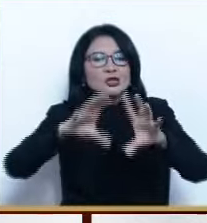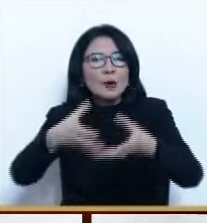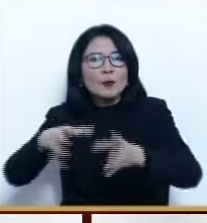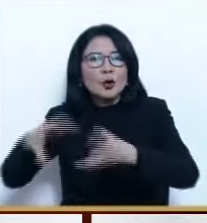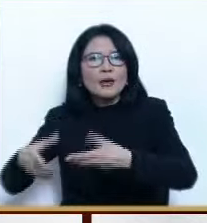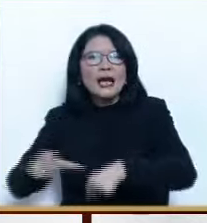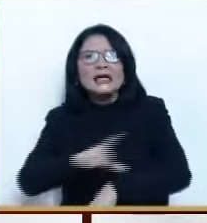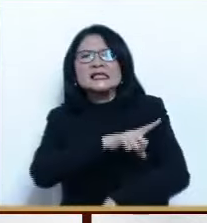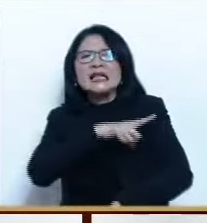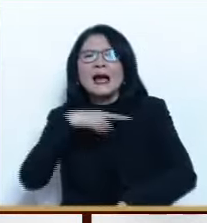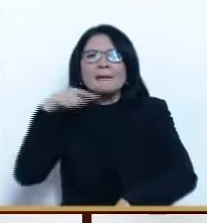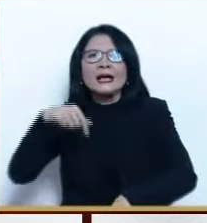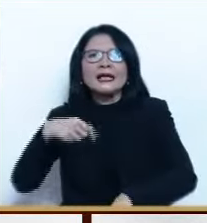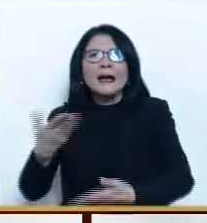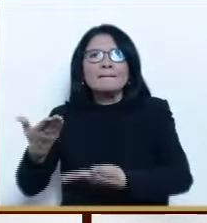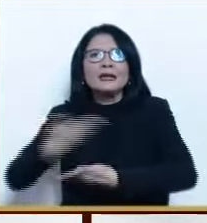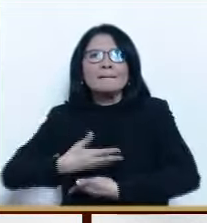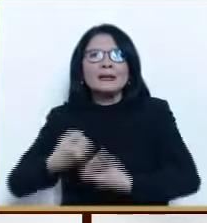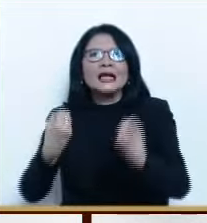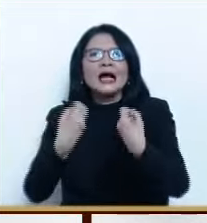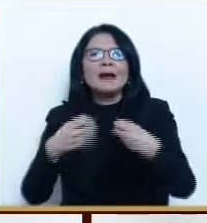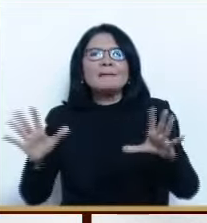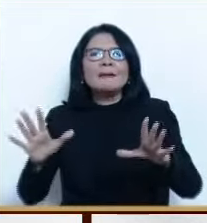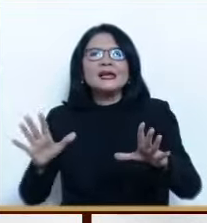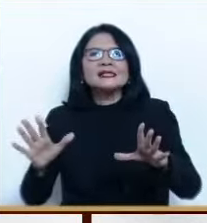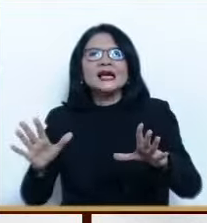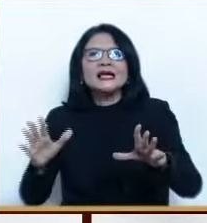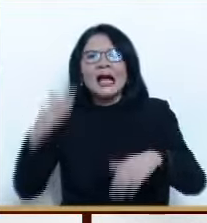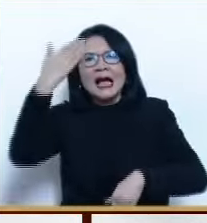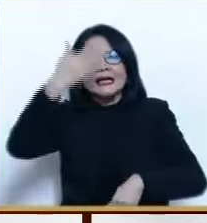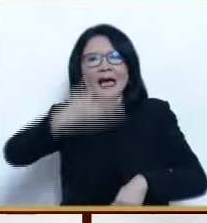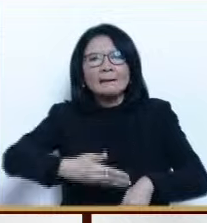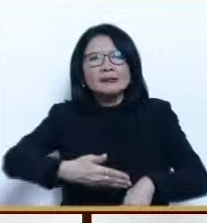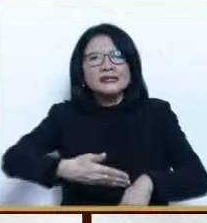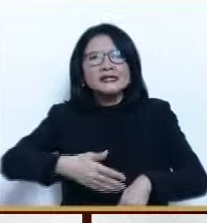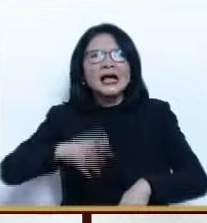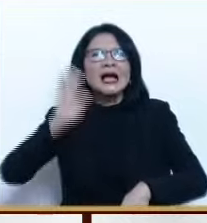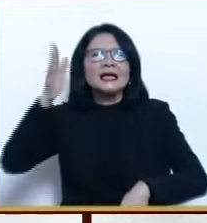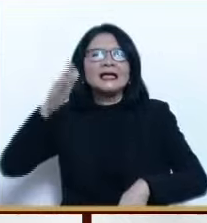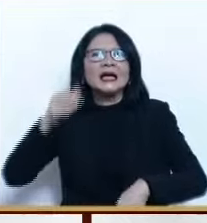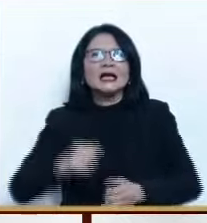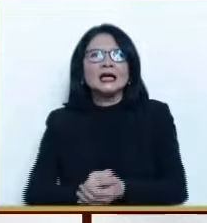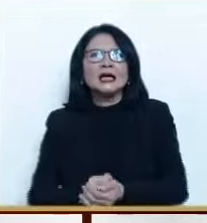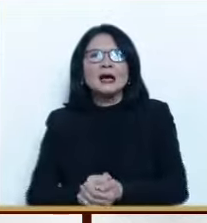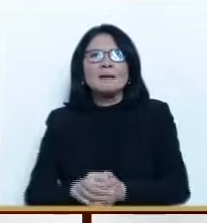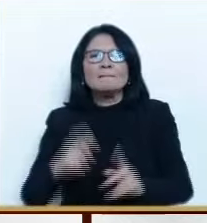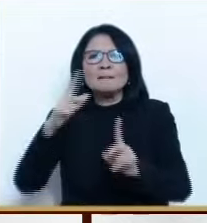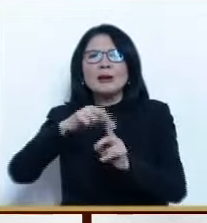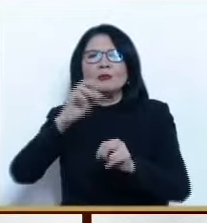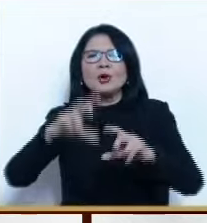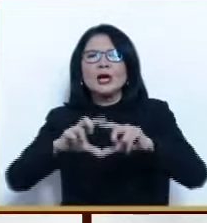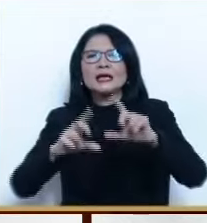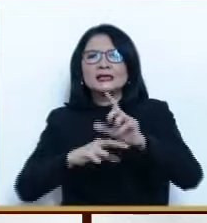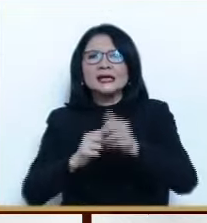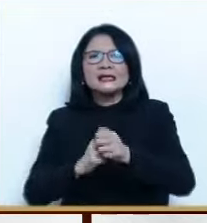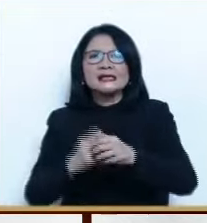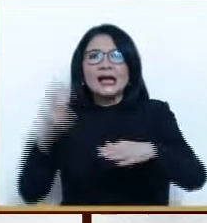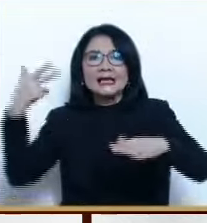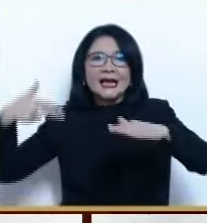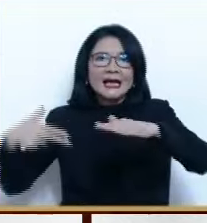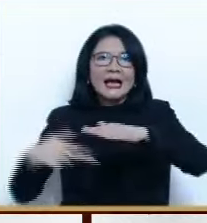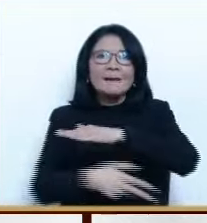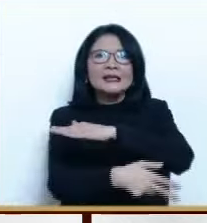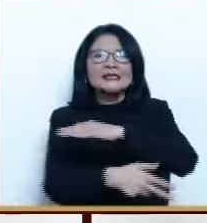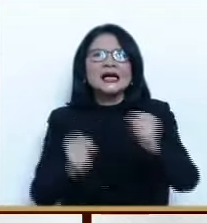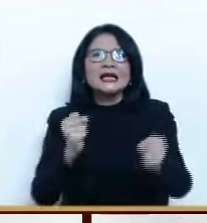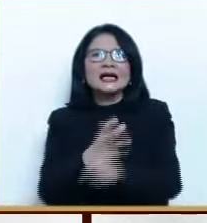yang selama ini sudah mendapat kebebasan naik bus maka kami akan membuat transjabo detabek mereka naik MRT gratis